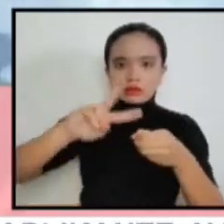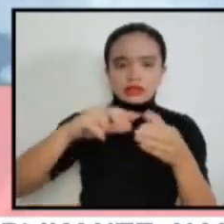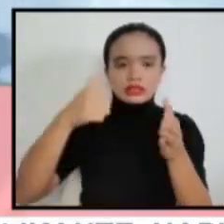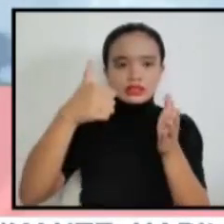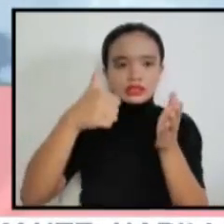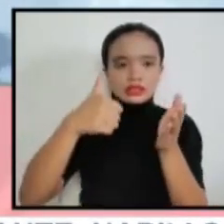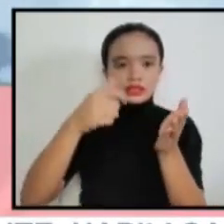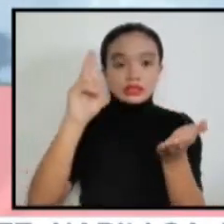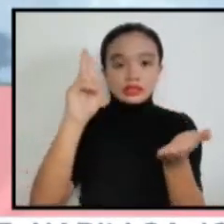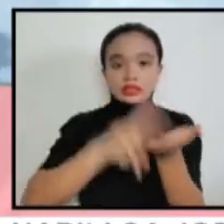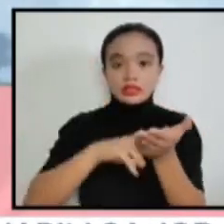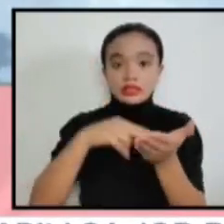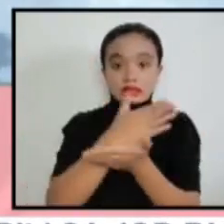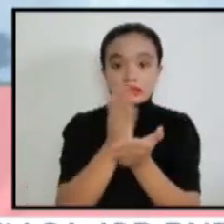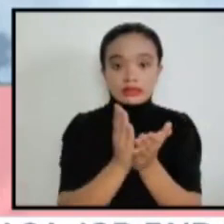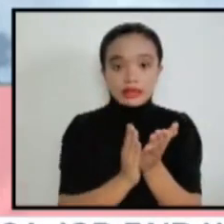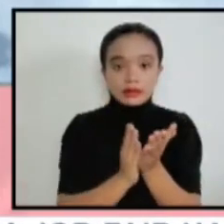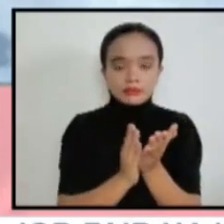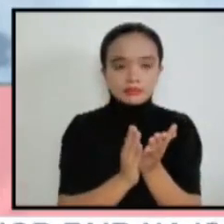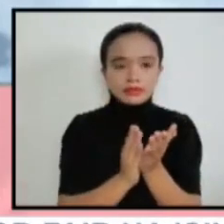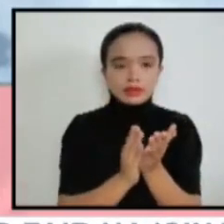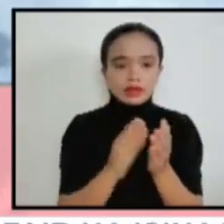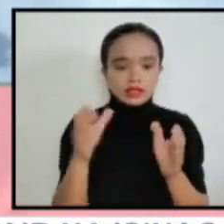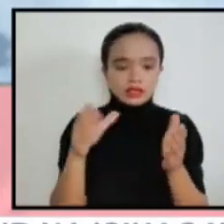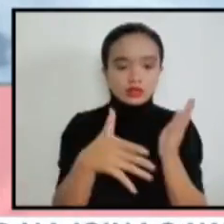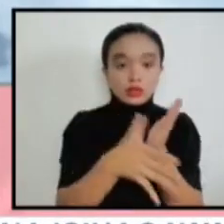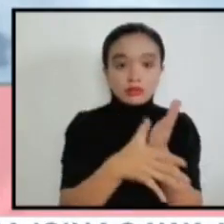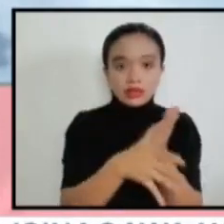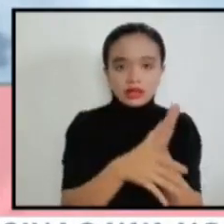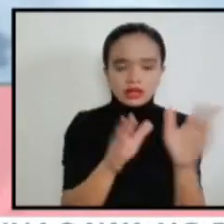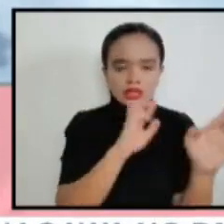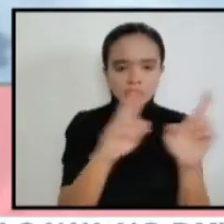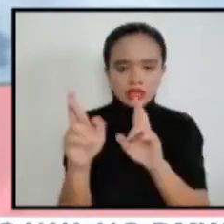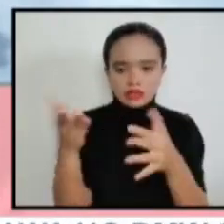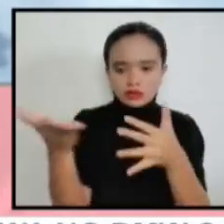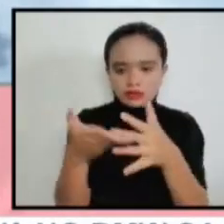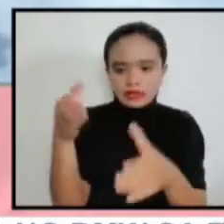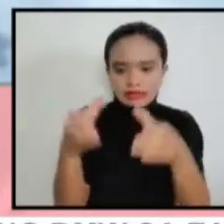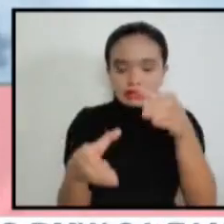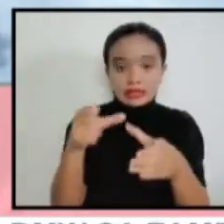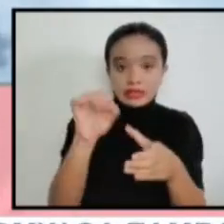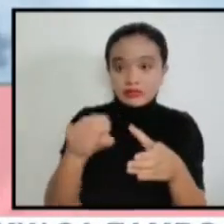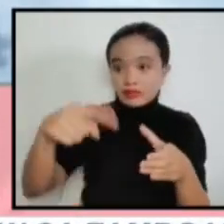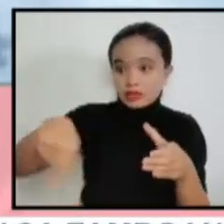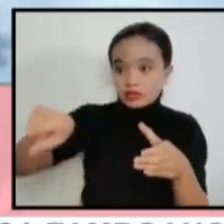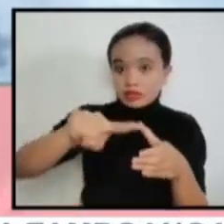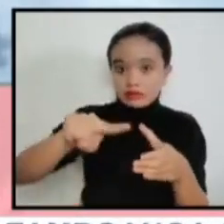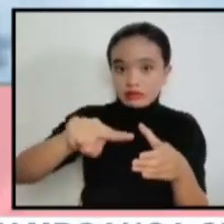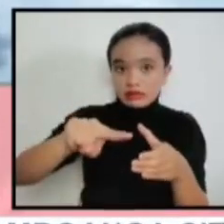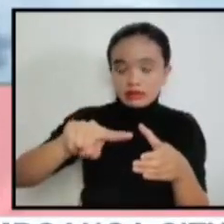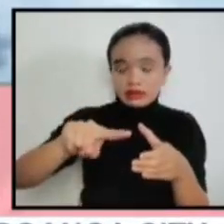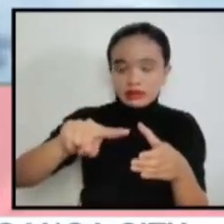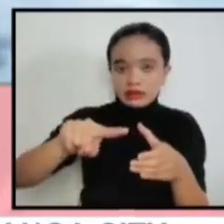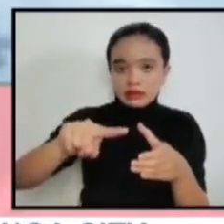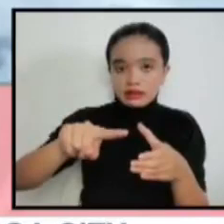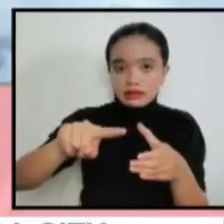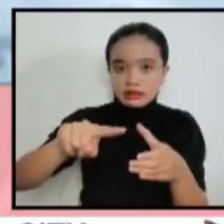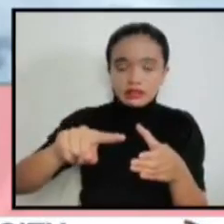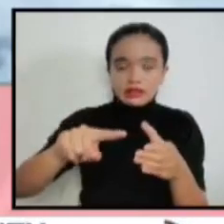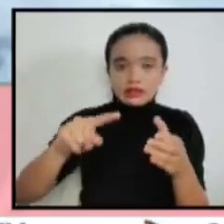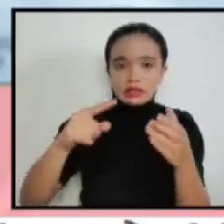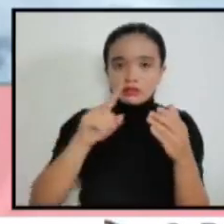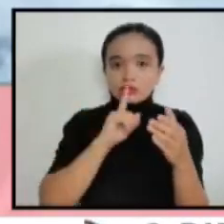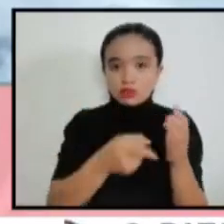kanila nakatakdang sampahan ng kaso ng COMELEC kung mapapatunayan na sinadya ang pandaraya sa pagrehistro. Si